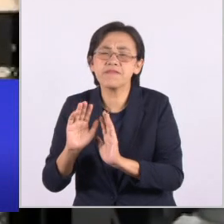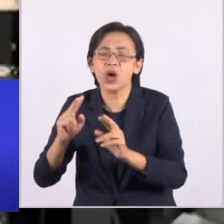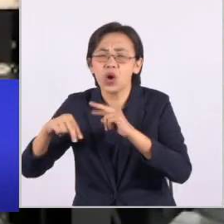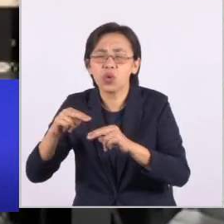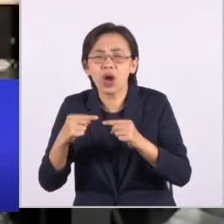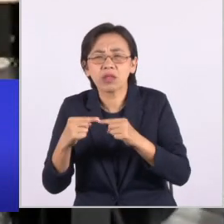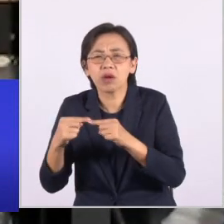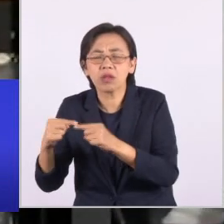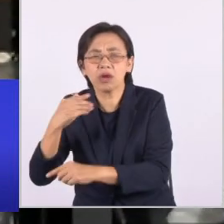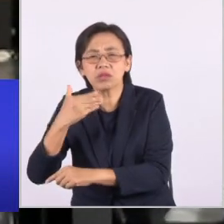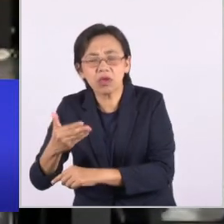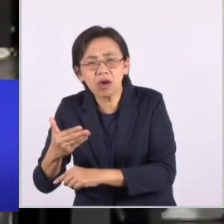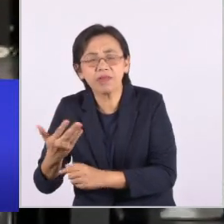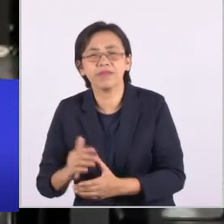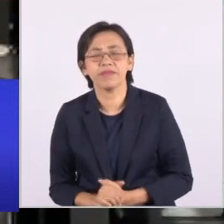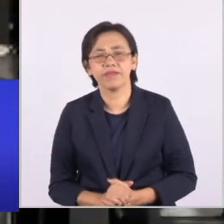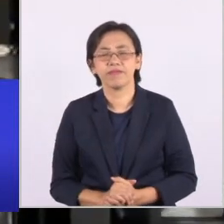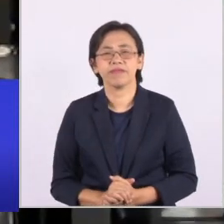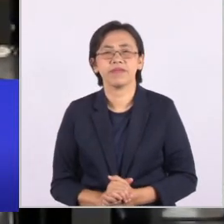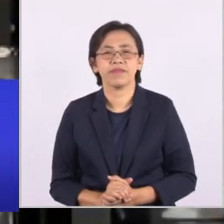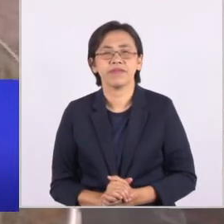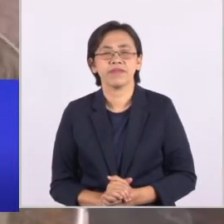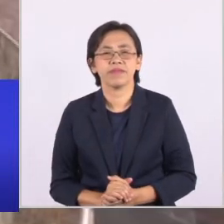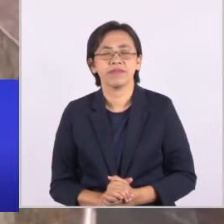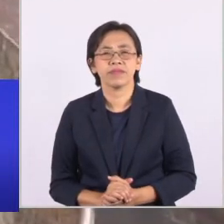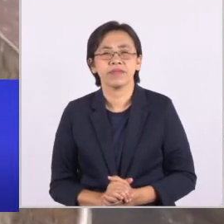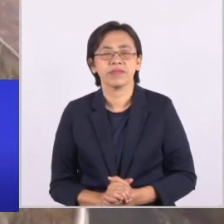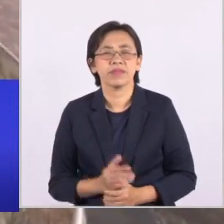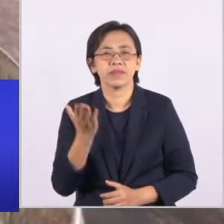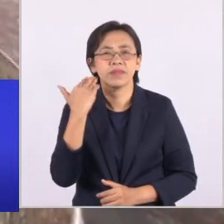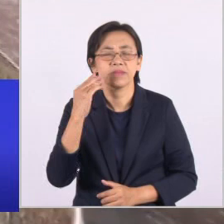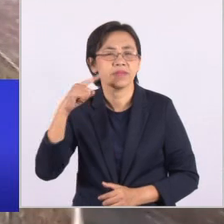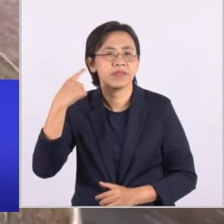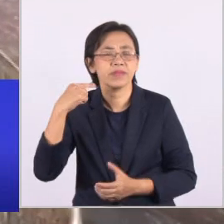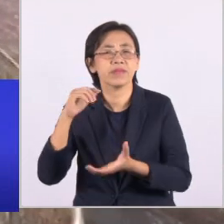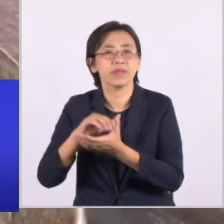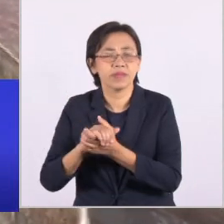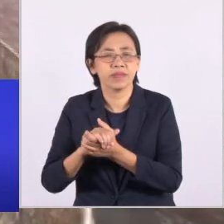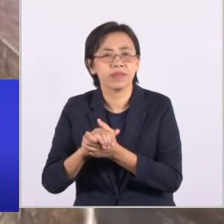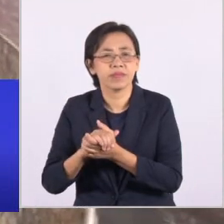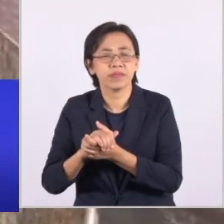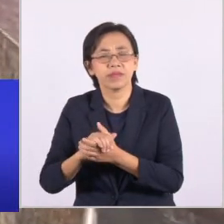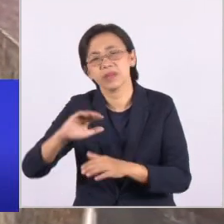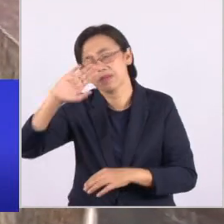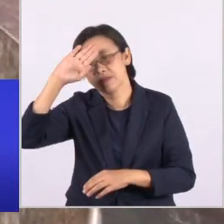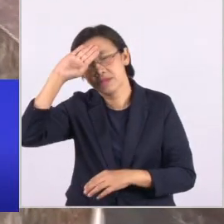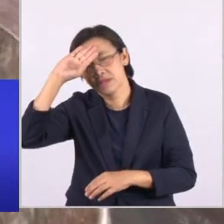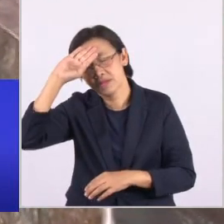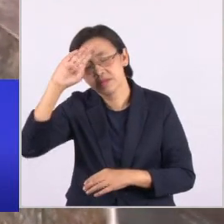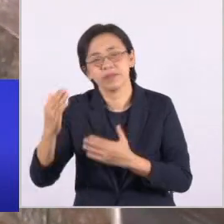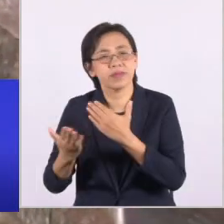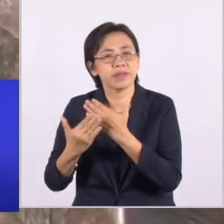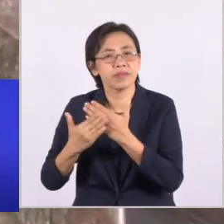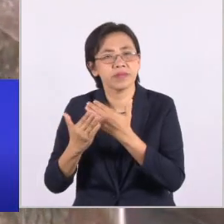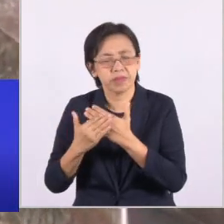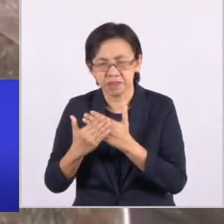อย่างดีที่สุดจนนาทีสุดท้ายของชีวิตชีวิตที่ผ่านมาเนี่ยนะคะทางภรรยาก็คือทางผู้ชมก็สอนที่เป็นคนป่วยเคยชักชวนให้